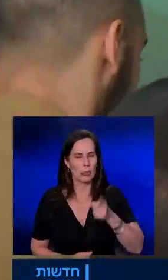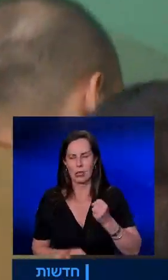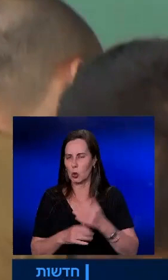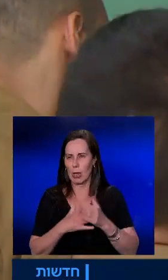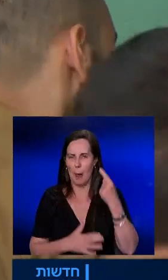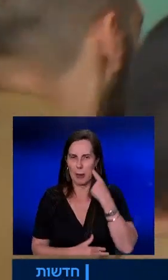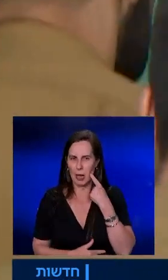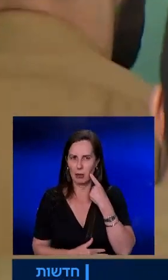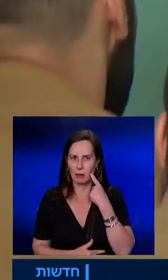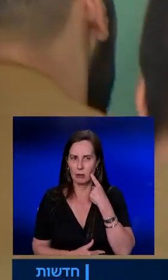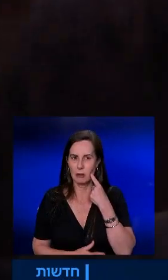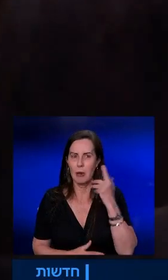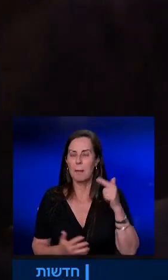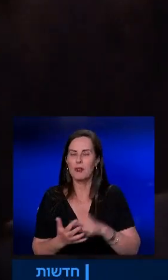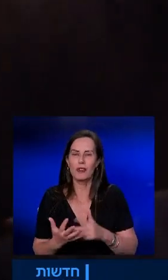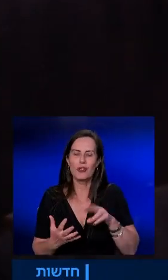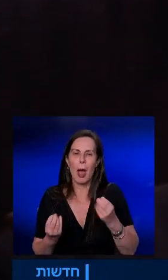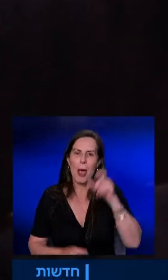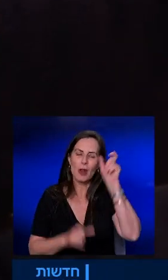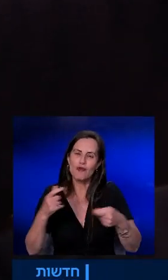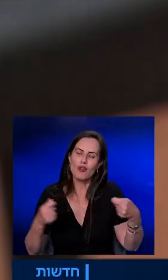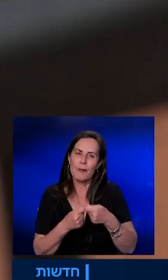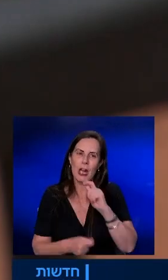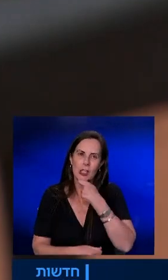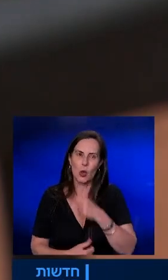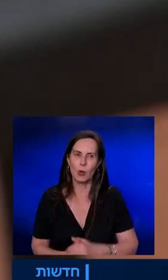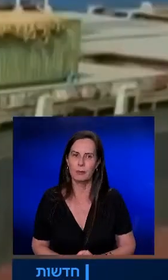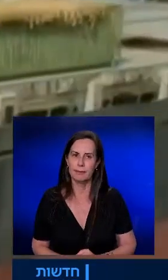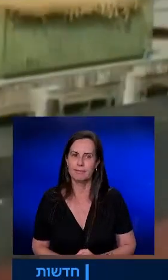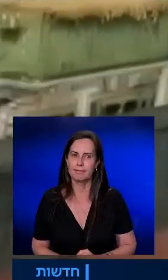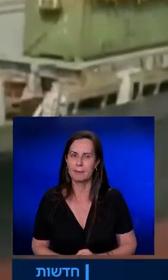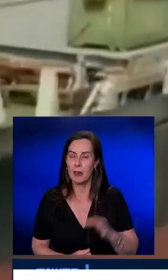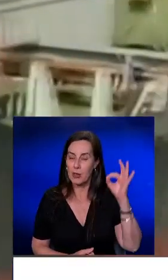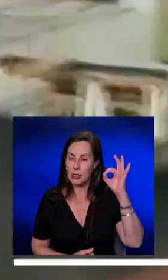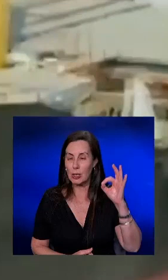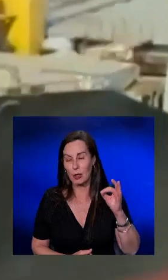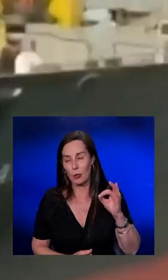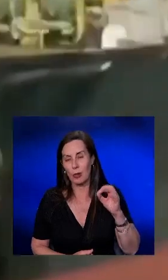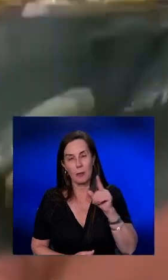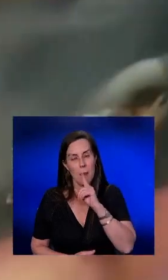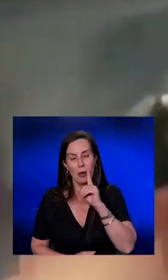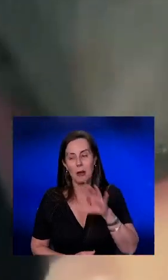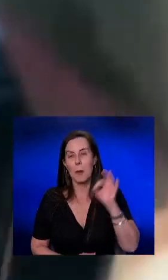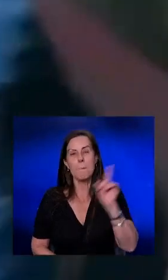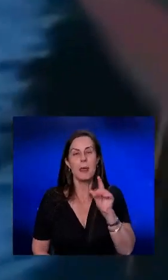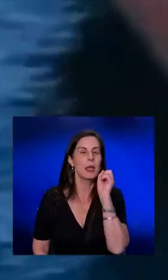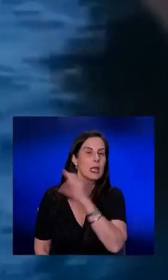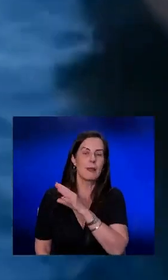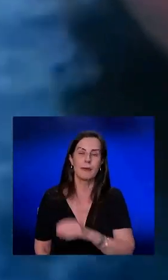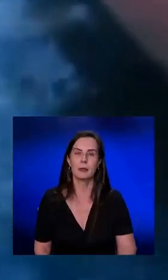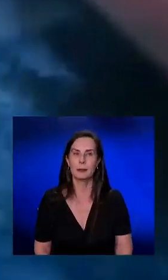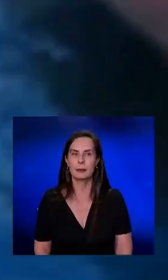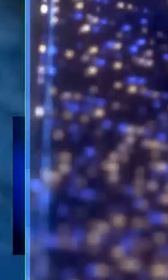פלילית, בין היתר בשל המספר הגבוה של שותפי הסוד והסיכוי הנמוך לגלות מי מהם הדליף את המידע.